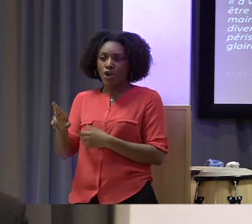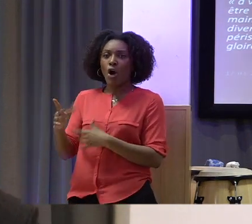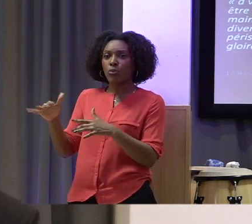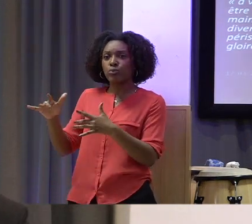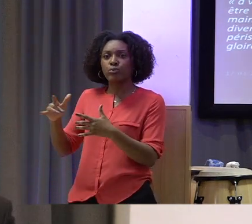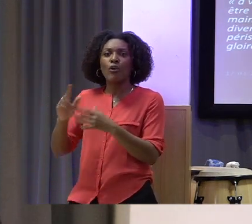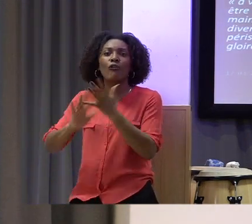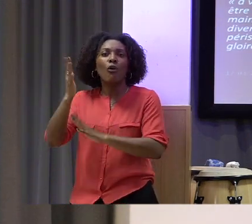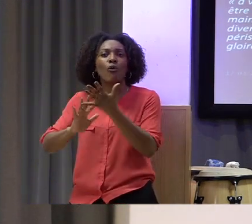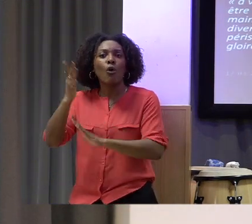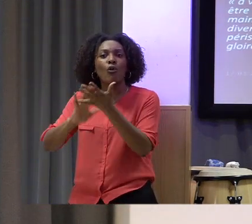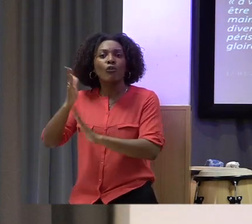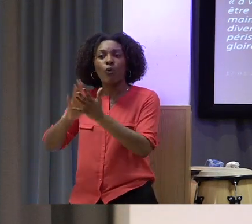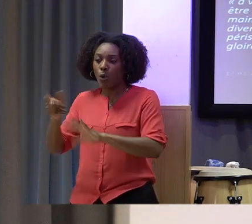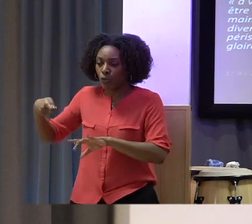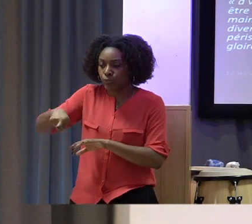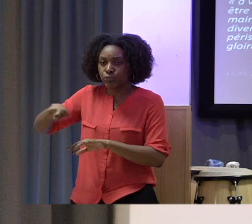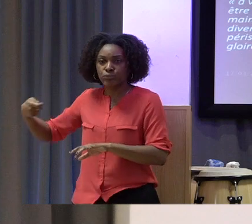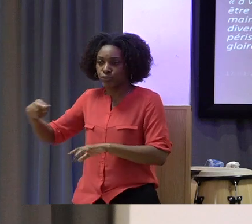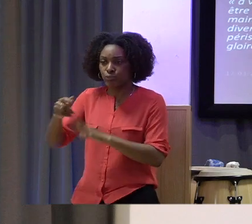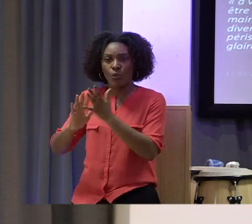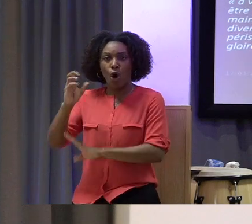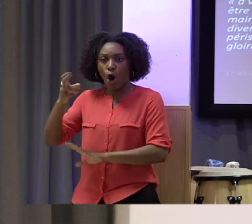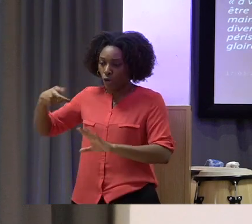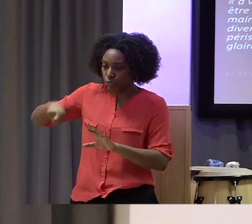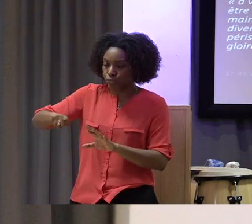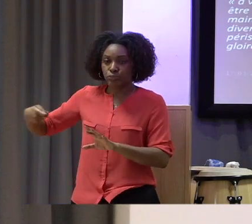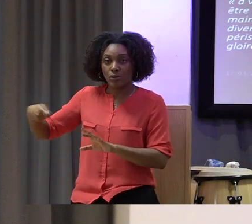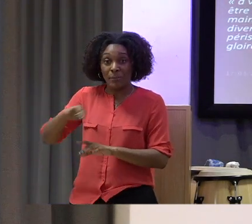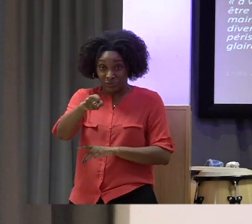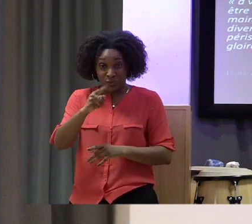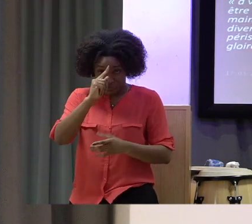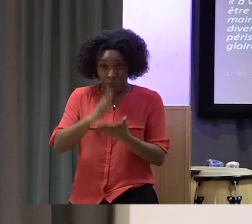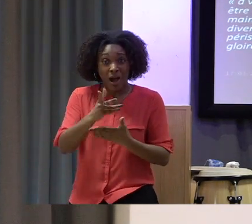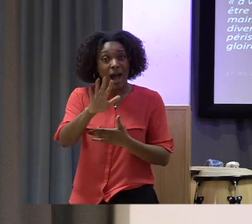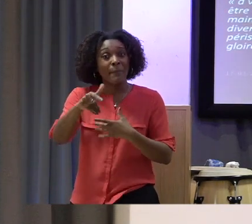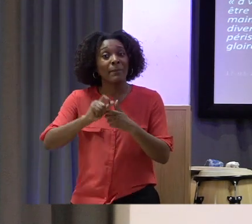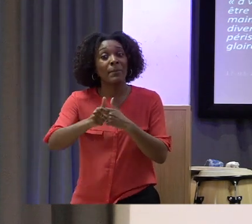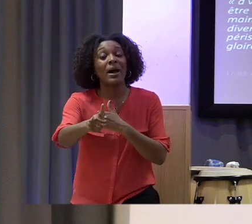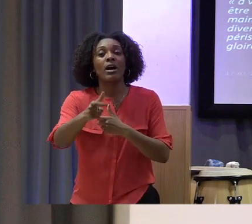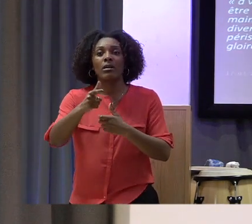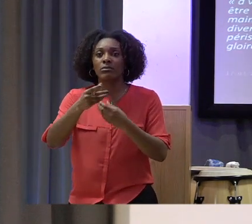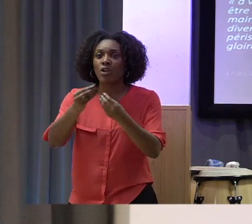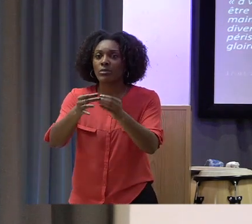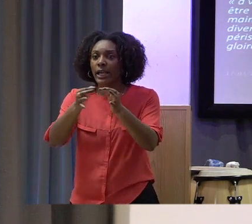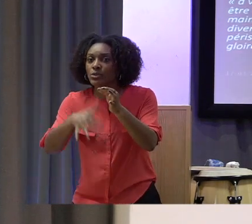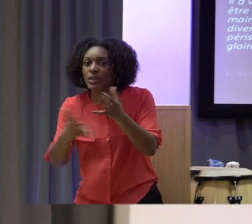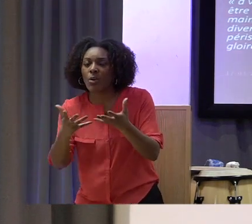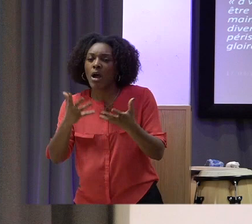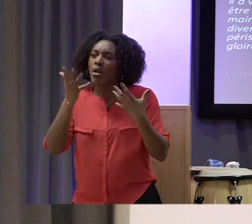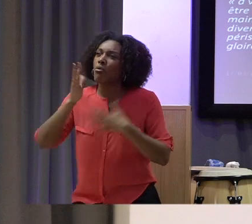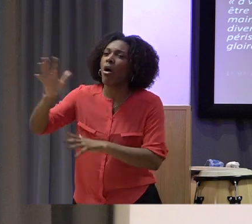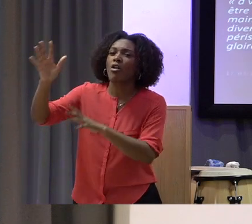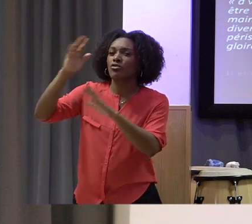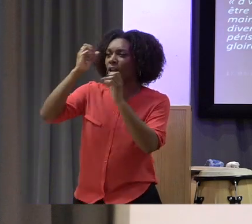est cependant éprouvé par le feu, ait pour résultat la louange, la gloire et l'honneur